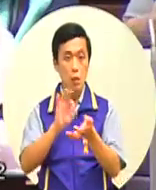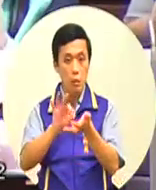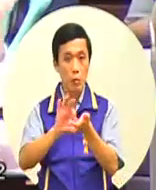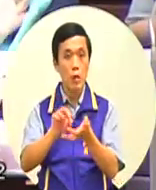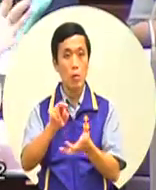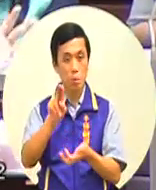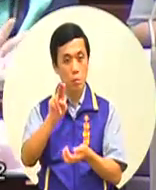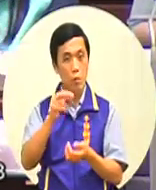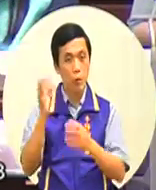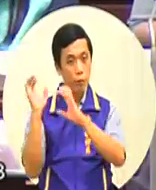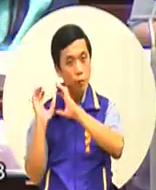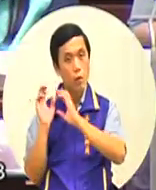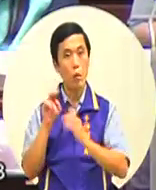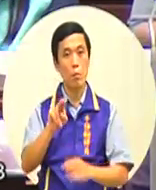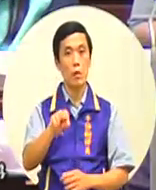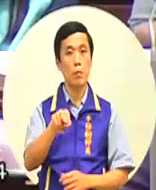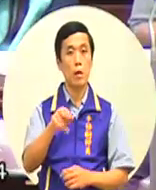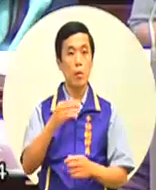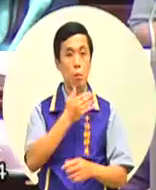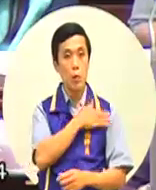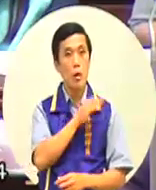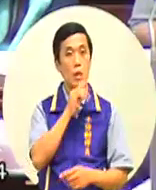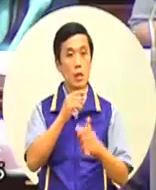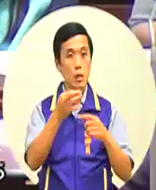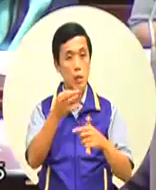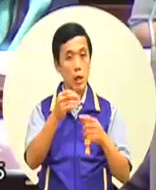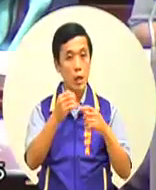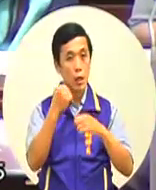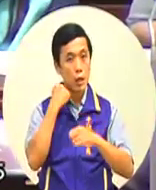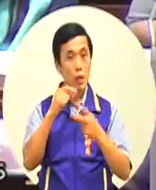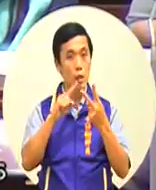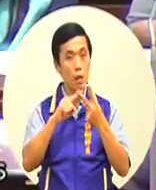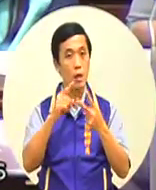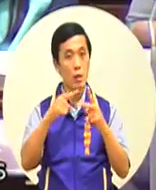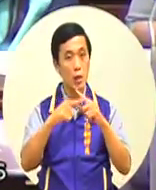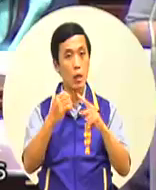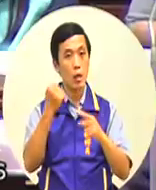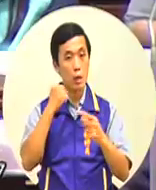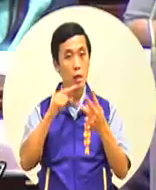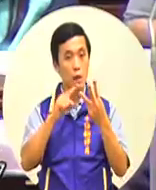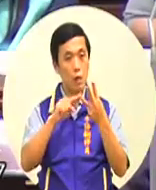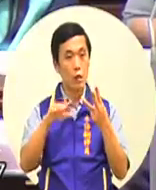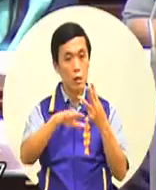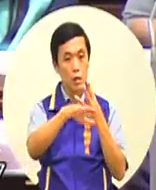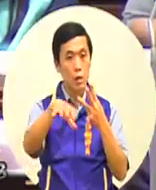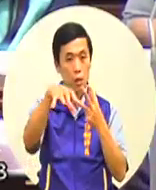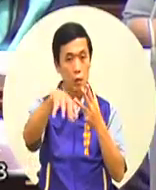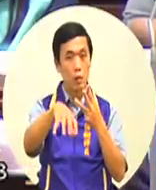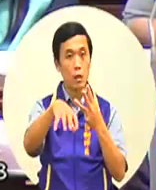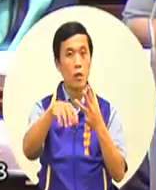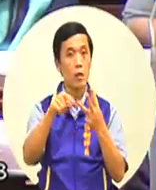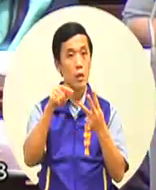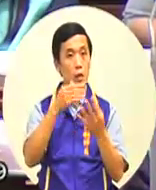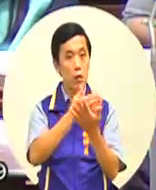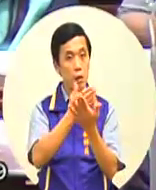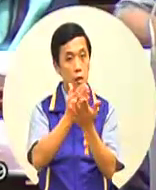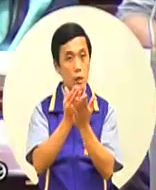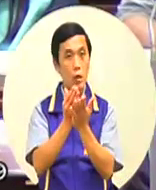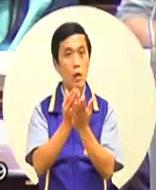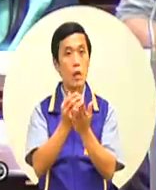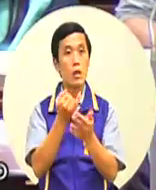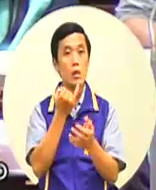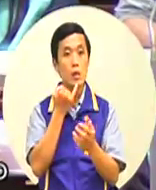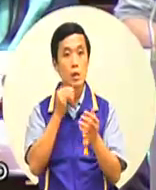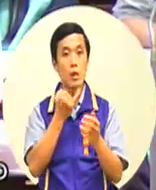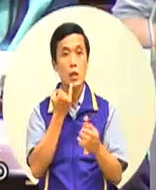后不管在财力、人力跟场地上都是可能来做的形态，我